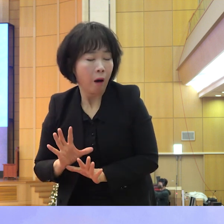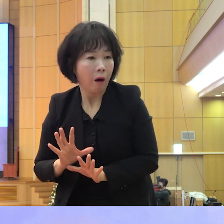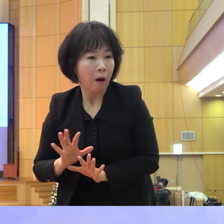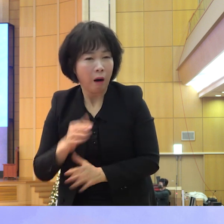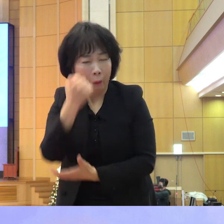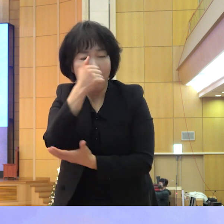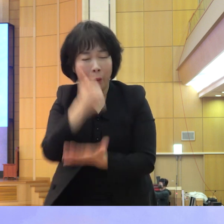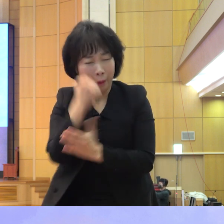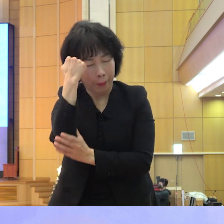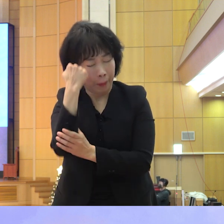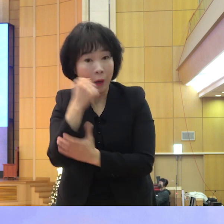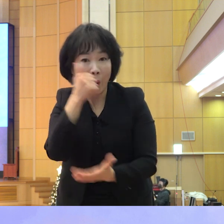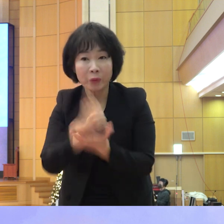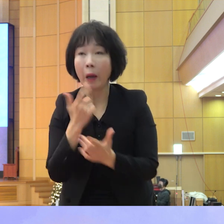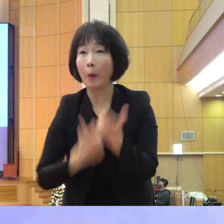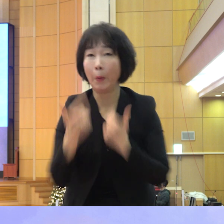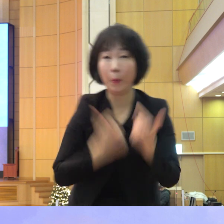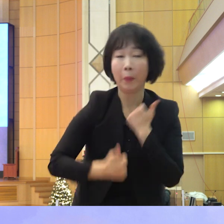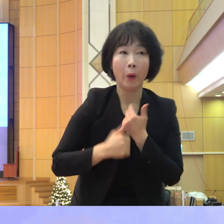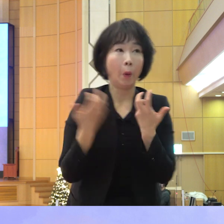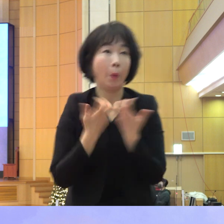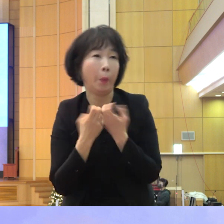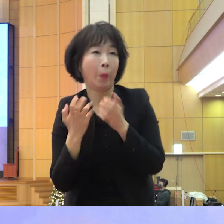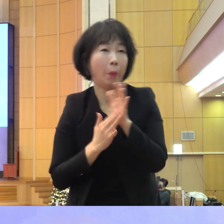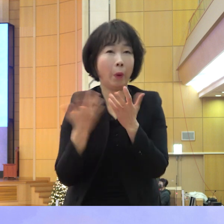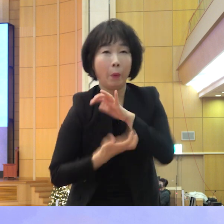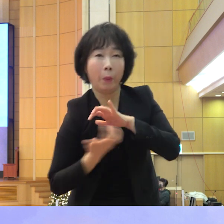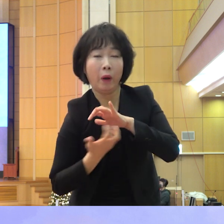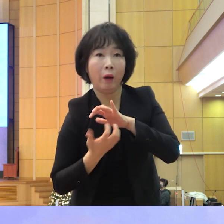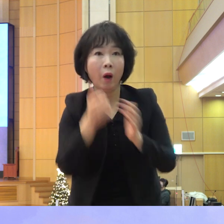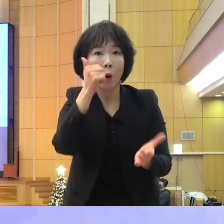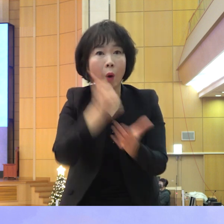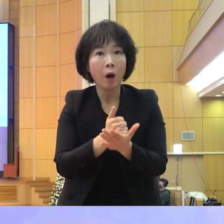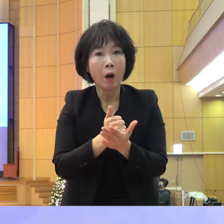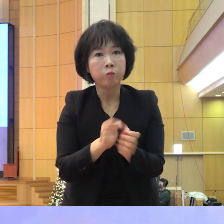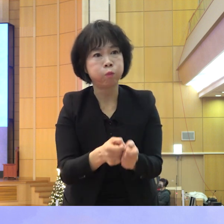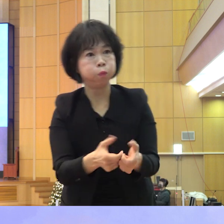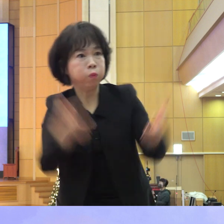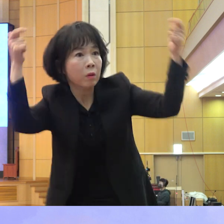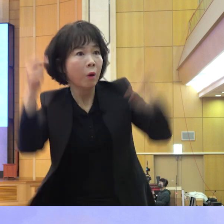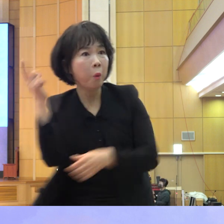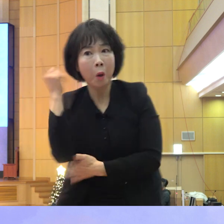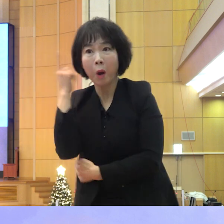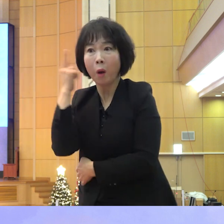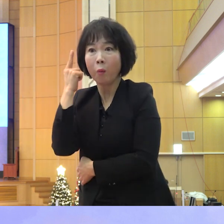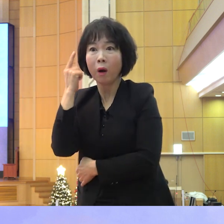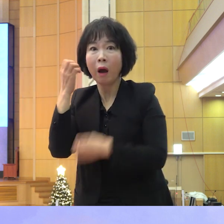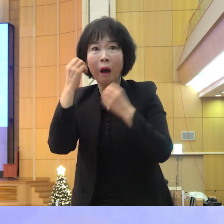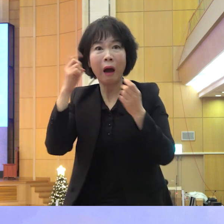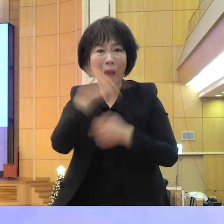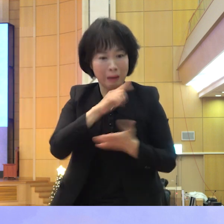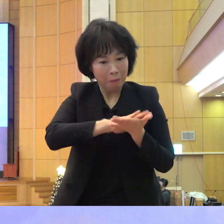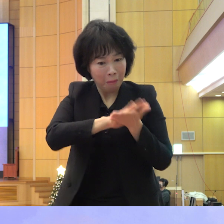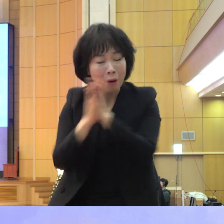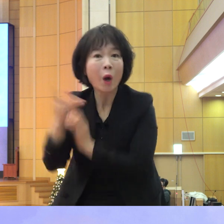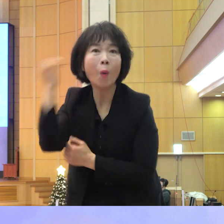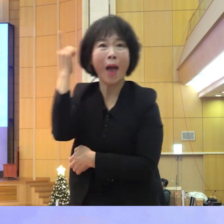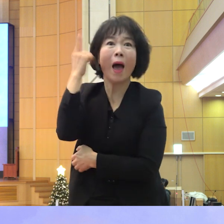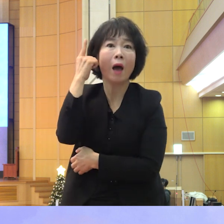마음이 악하고 죄짓고 저렇게 되었을까? 어떻게 저렇게 변질되었을까?